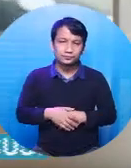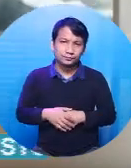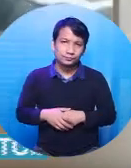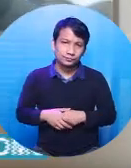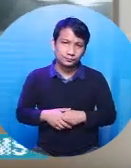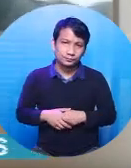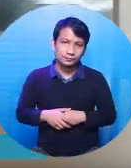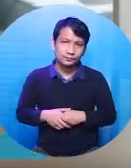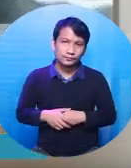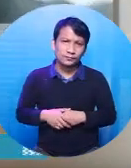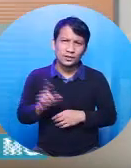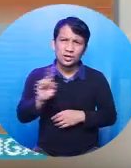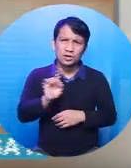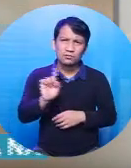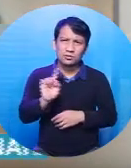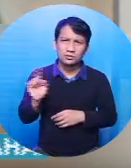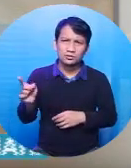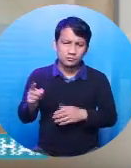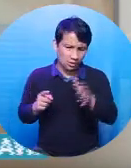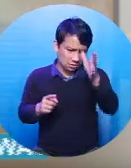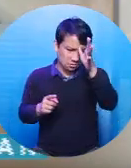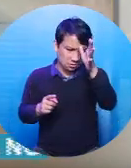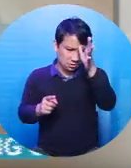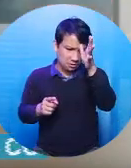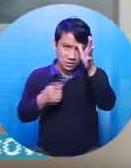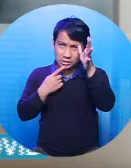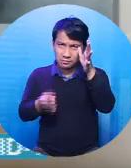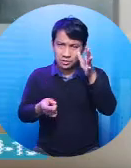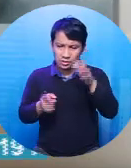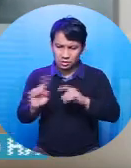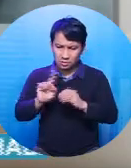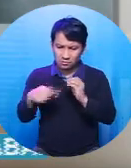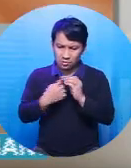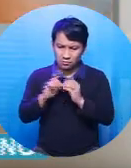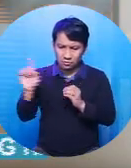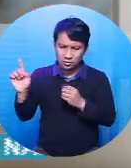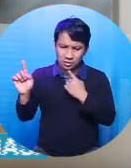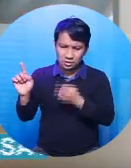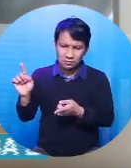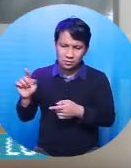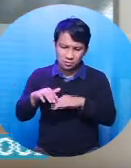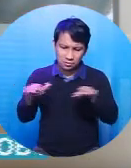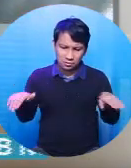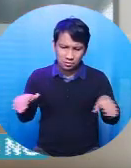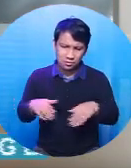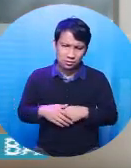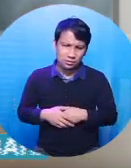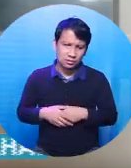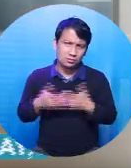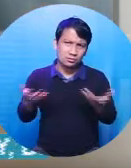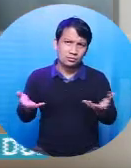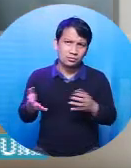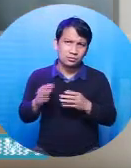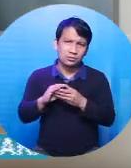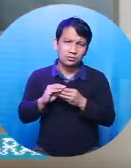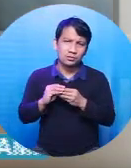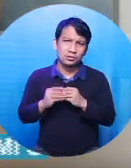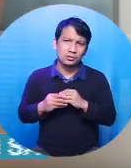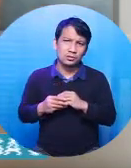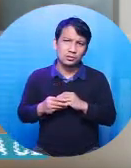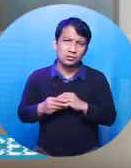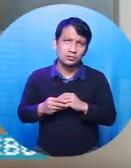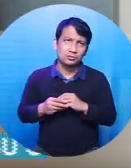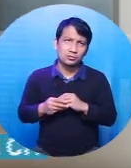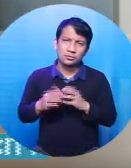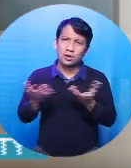Ano po yun? Ano bang pinagsasabi ni Papa nyo sa inyo tungkol kay Mama? Wala naman po masyado. Okay,